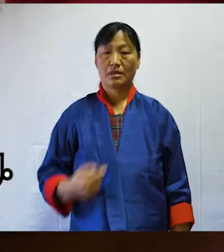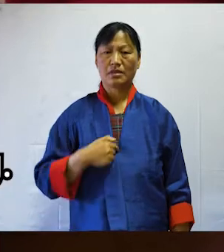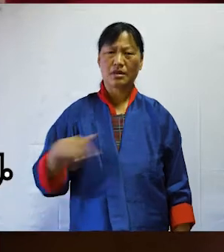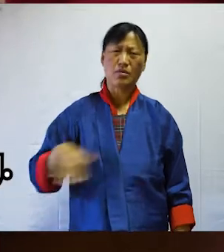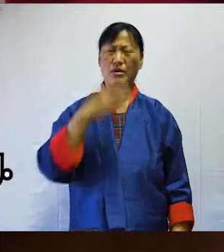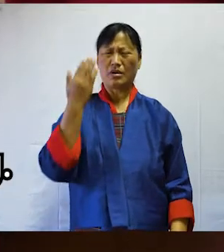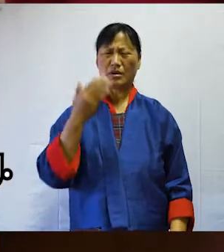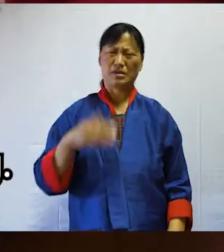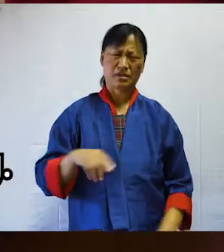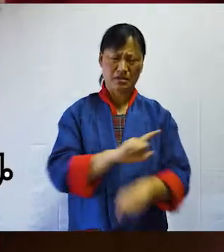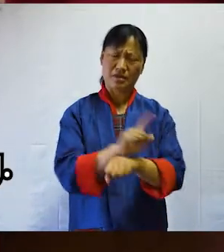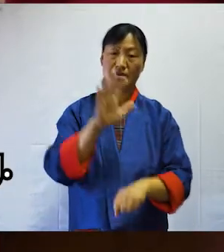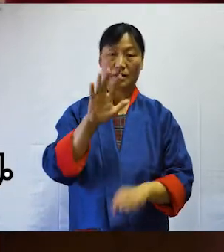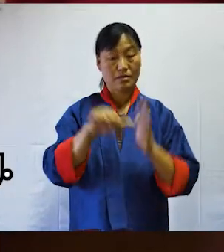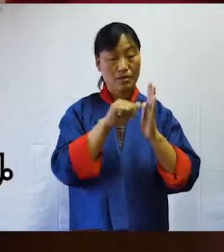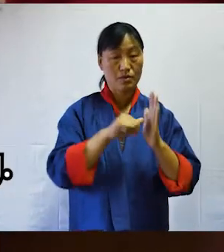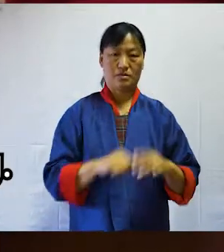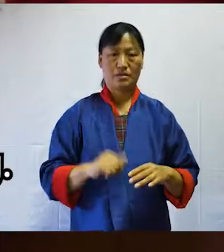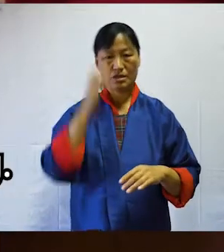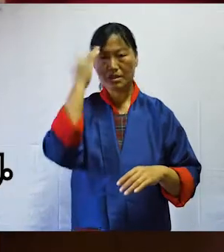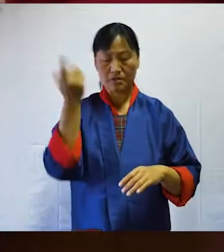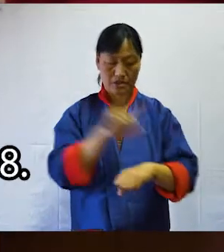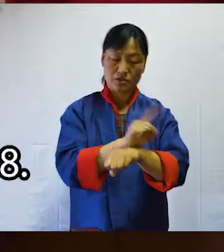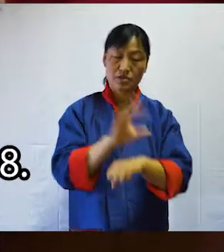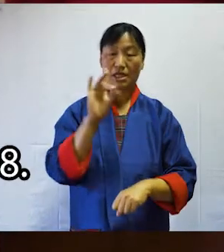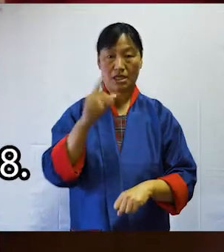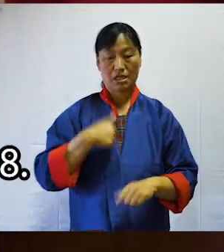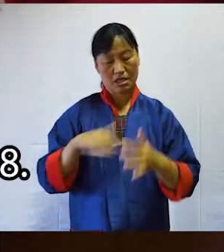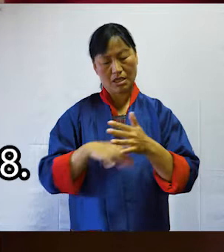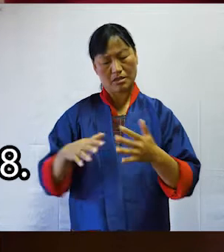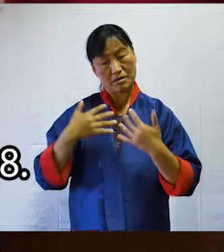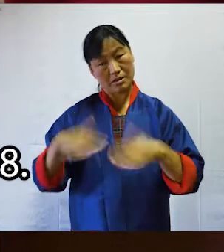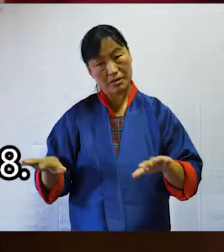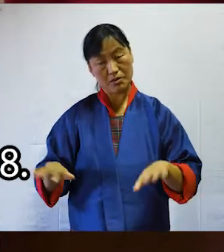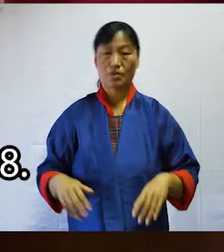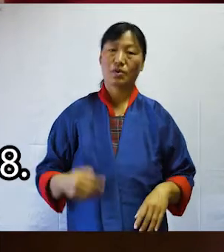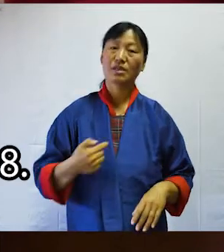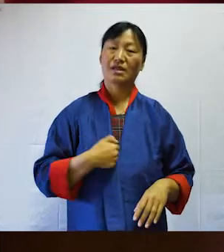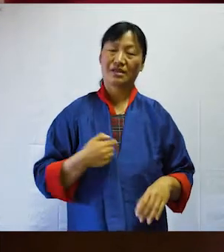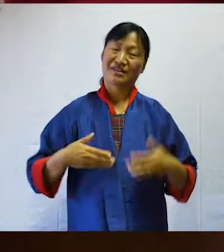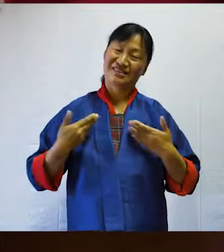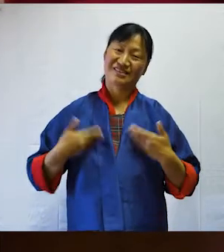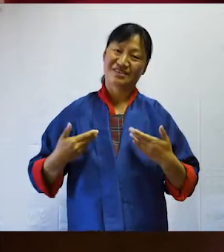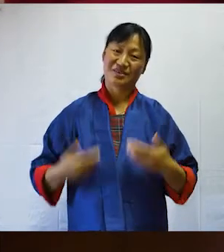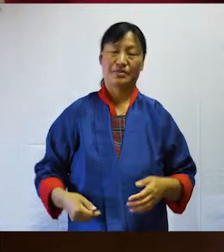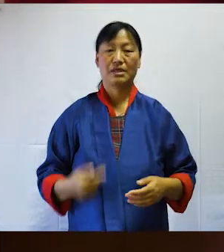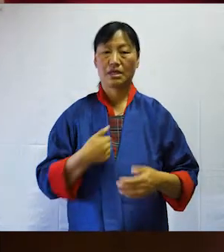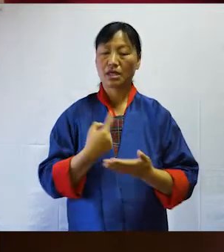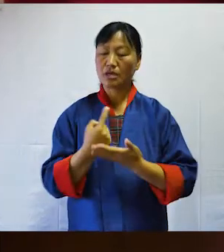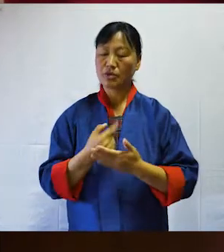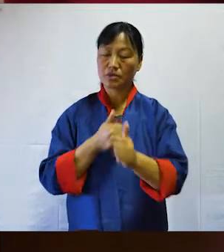मेरो डे त अर्ली 5 यतितिर स्टार्ट हुन्छ किनभने बाई 8 चाहिँ म मेरो काम सक्ने कोसिस गर्छु गरेपछि खुसी उठ्छ